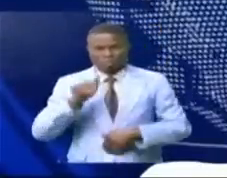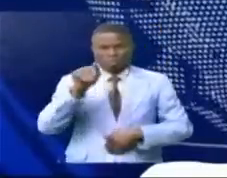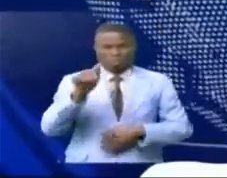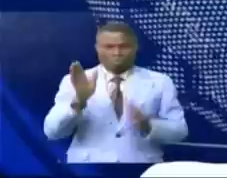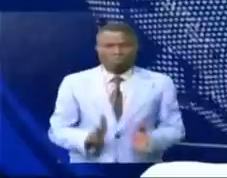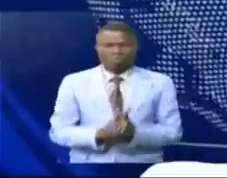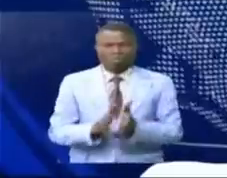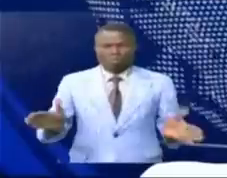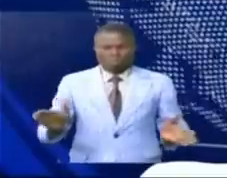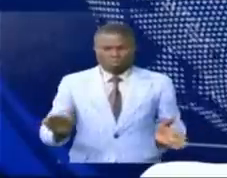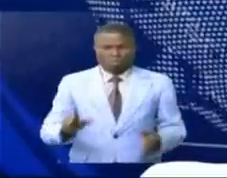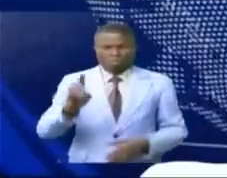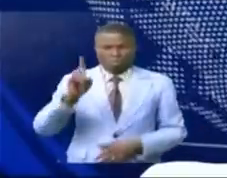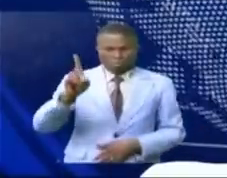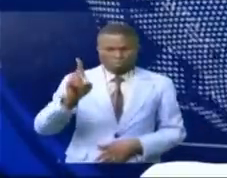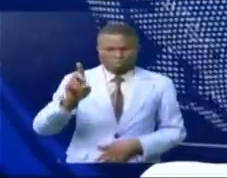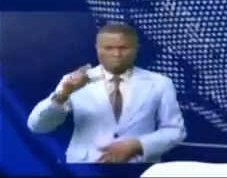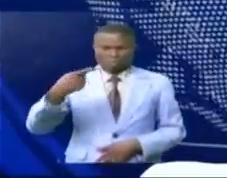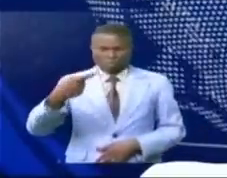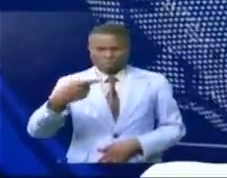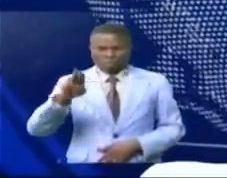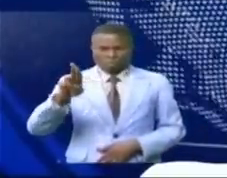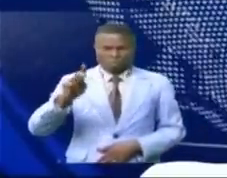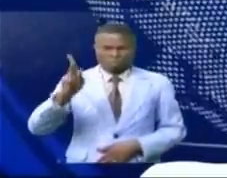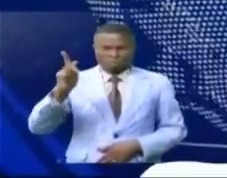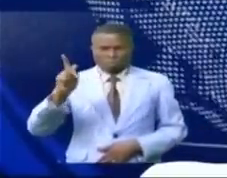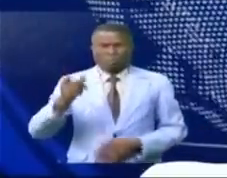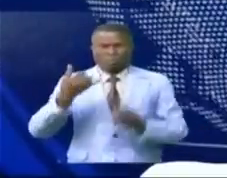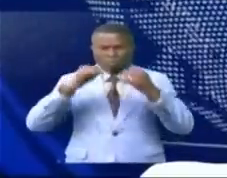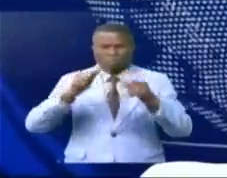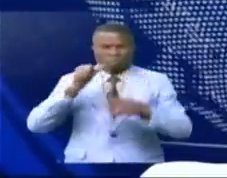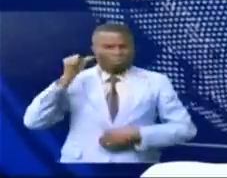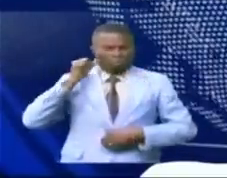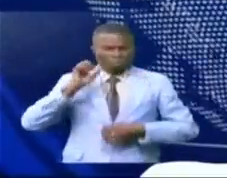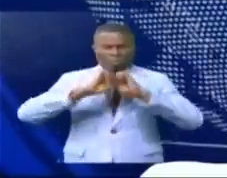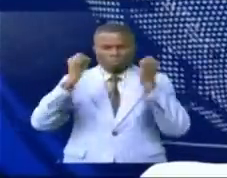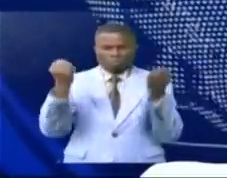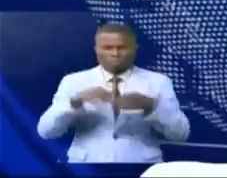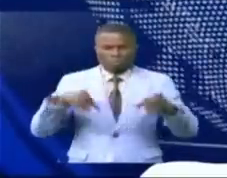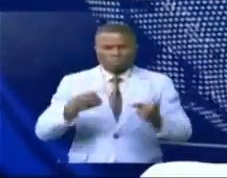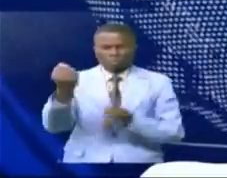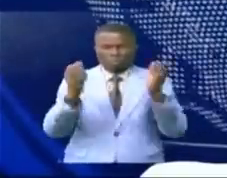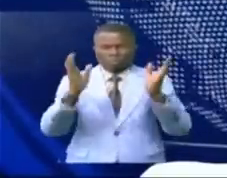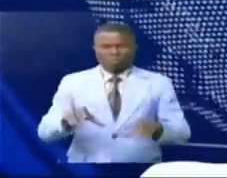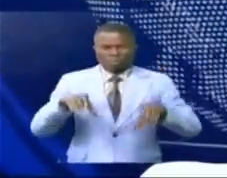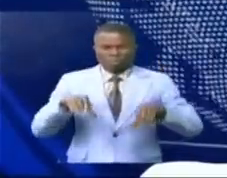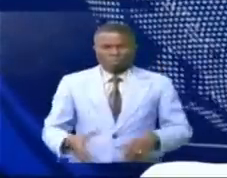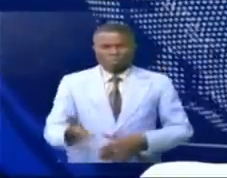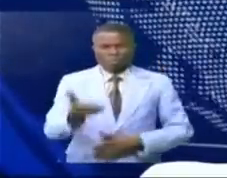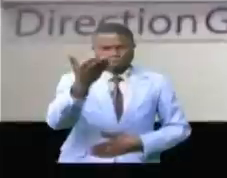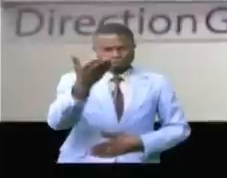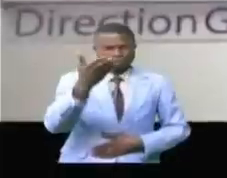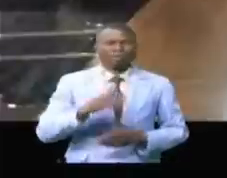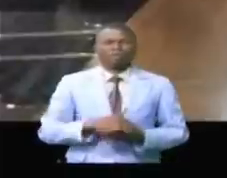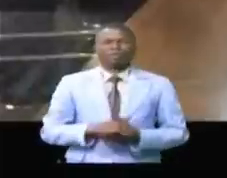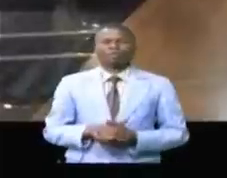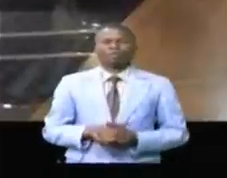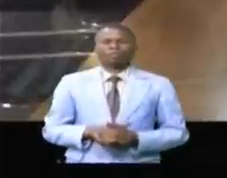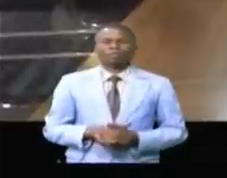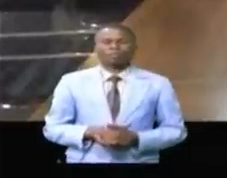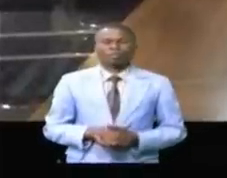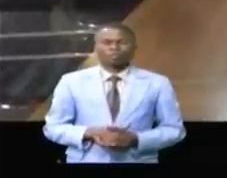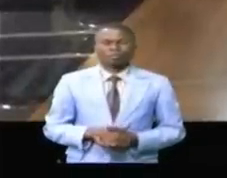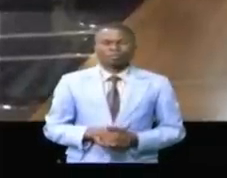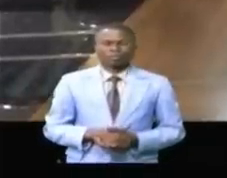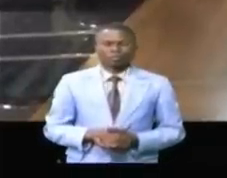général de la DGRK l'a annoncé hier à l'Association des chauffeurs du Congo, nous dit Rodé Panal. Du